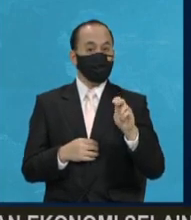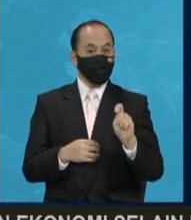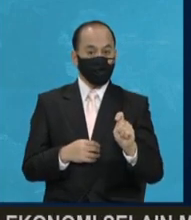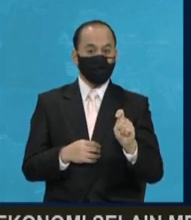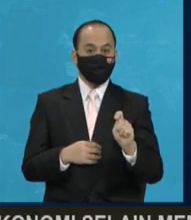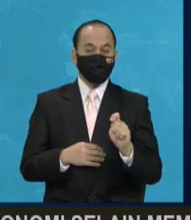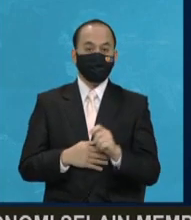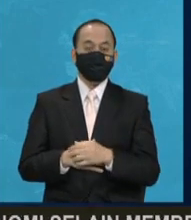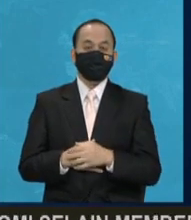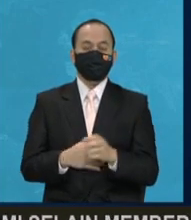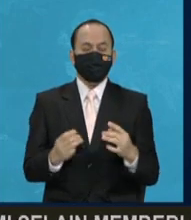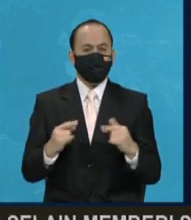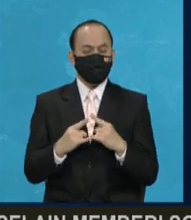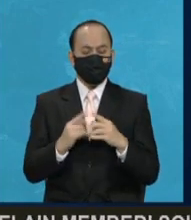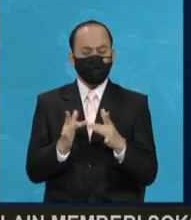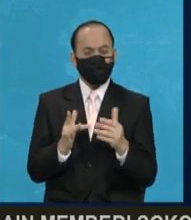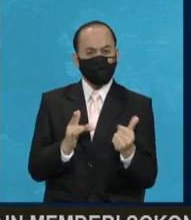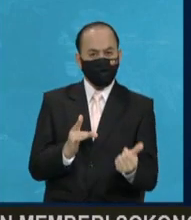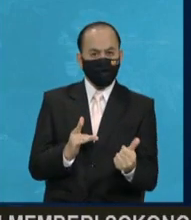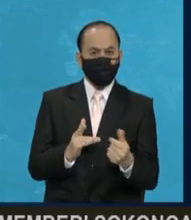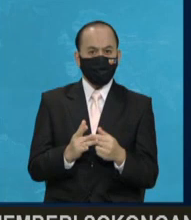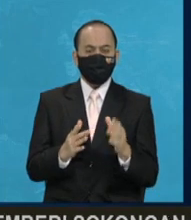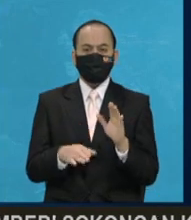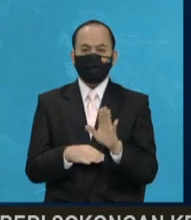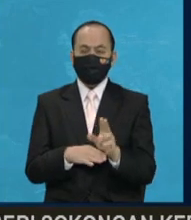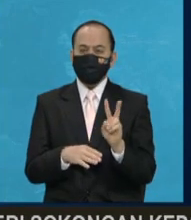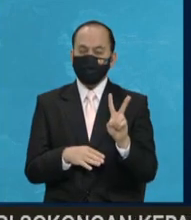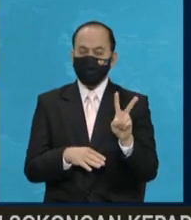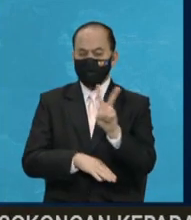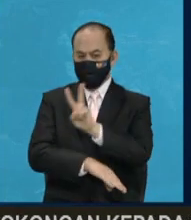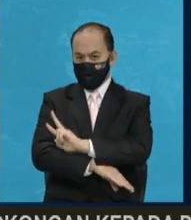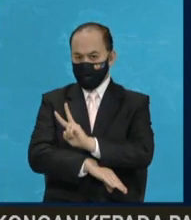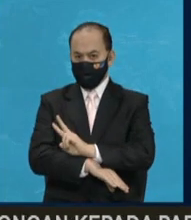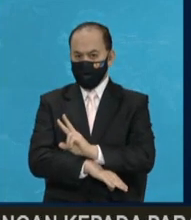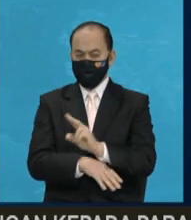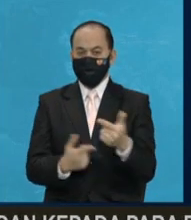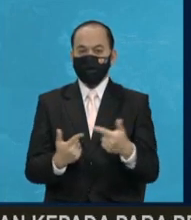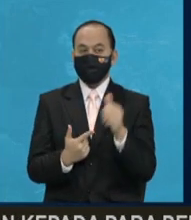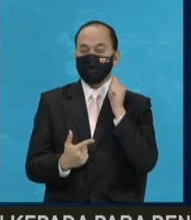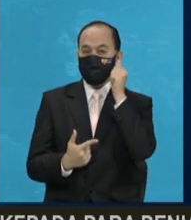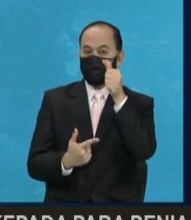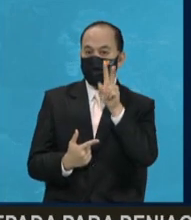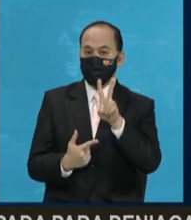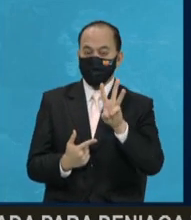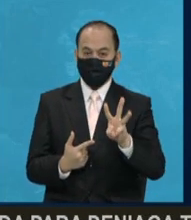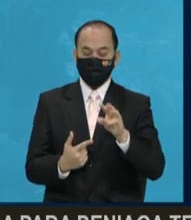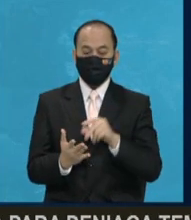dan plancungan perkemahan secara virtual ini akan diadakan selama dua hari sehingga esok